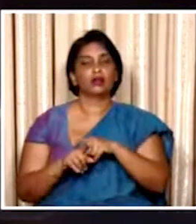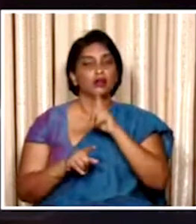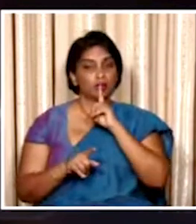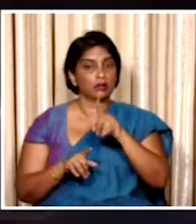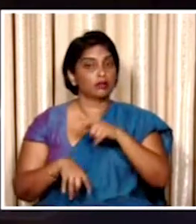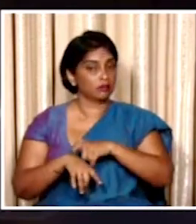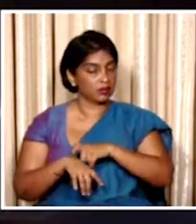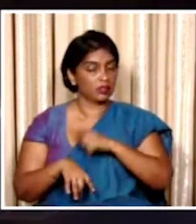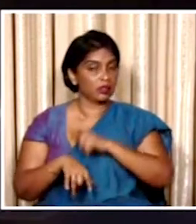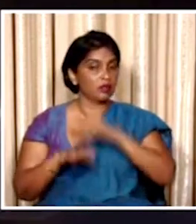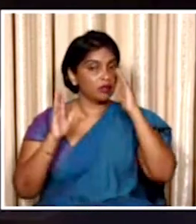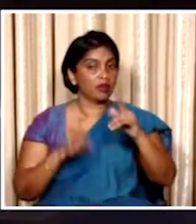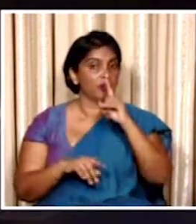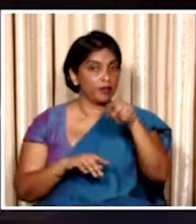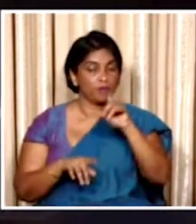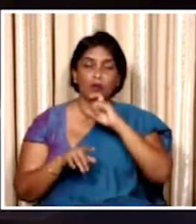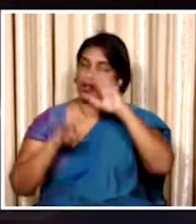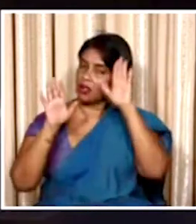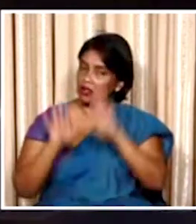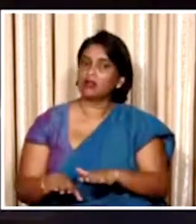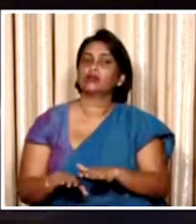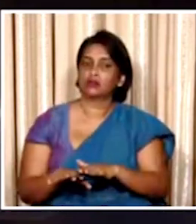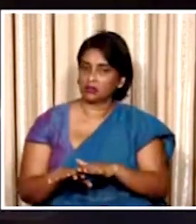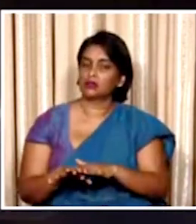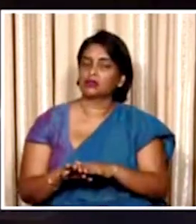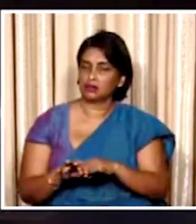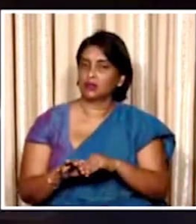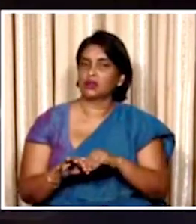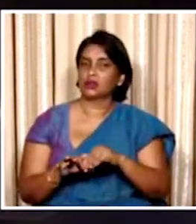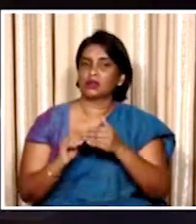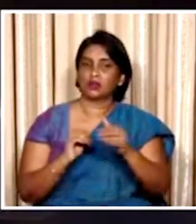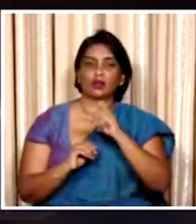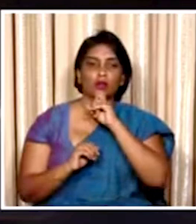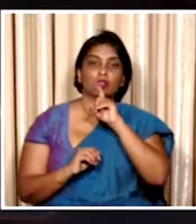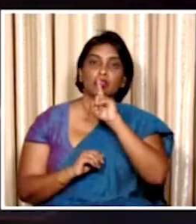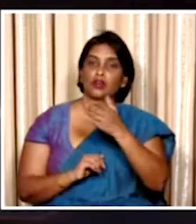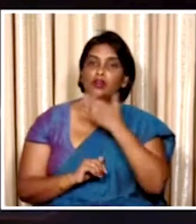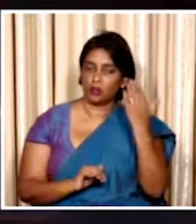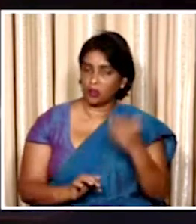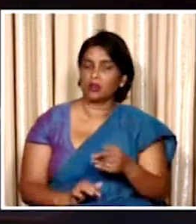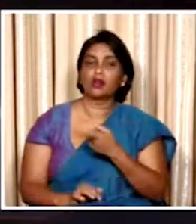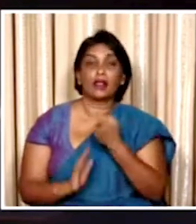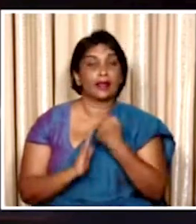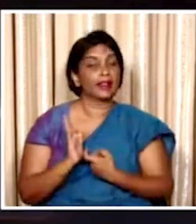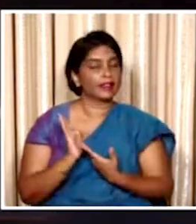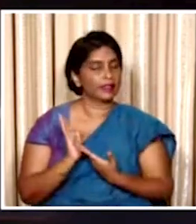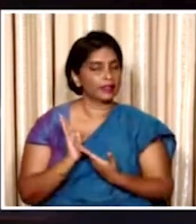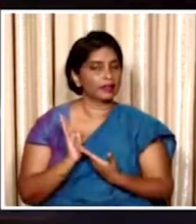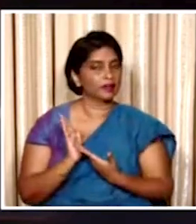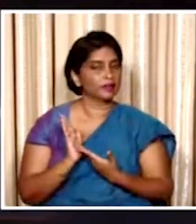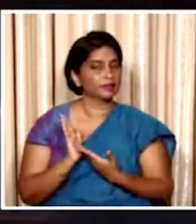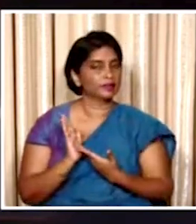නියම කරනු ලබන කාලයක් ඒ වරදකරු ඒ අධිකරණයේ සීමාව තුළ රඳවා තිබිය යුතු බවට ආඥාවක් කරනු ලැබිය හැකිය. මේක තමයි නීතිය.